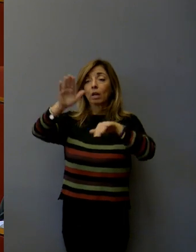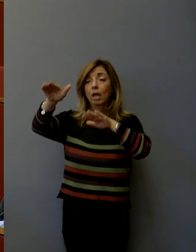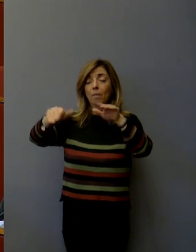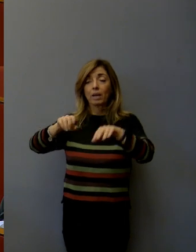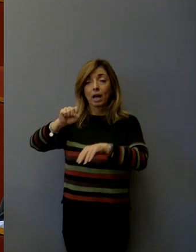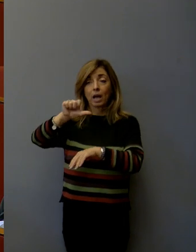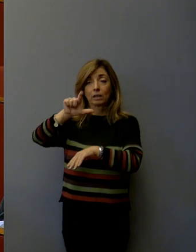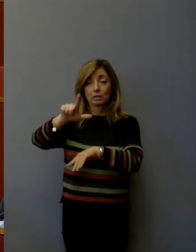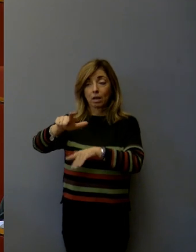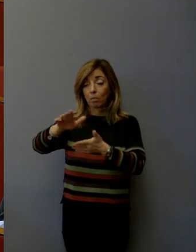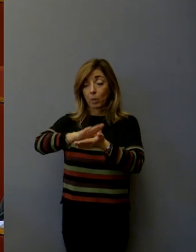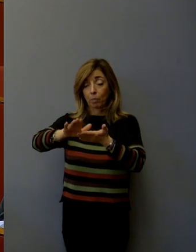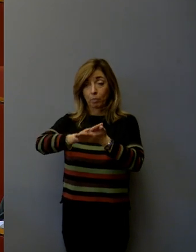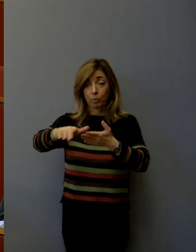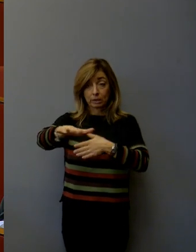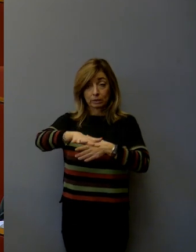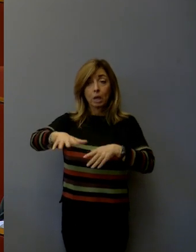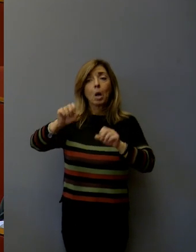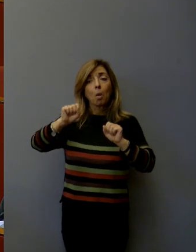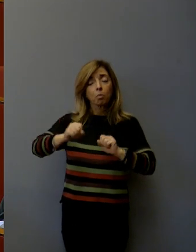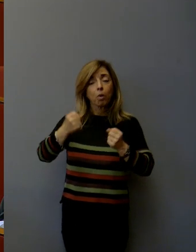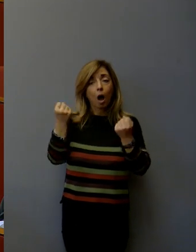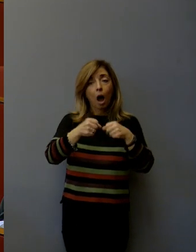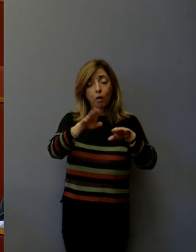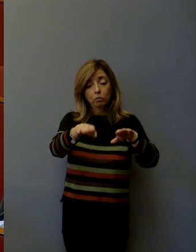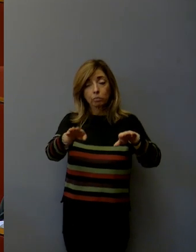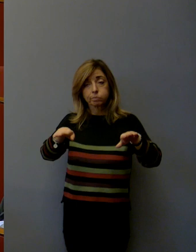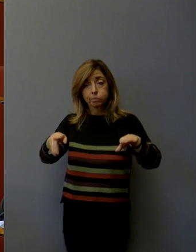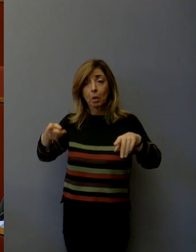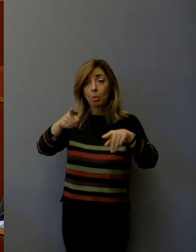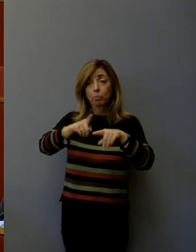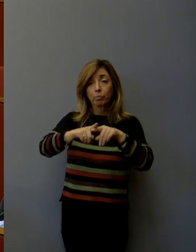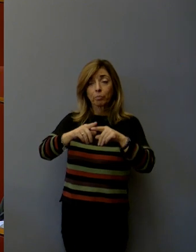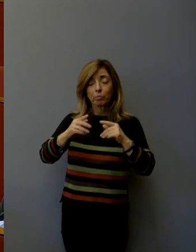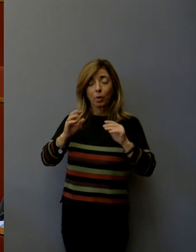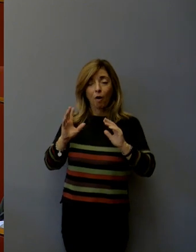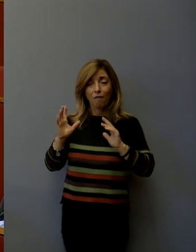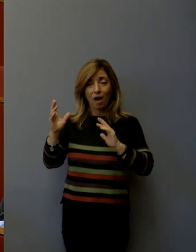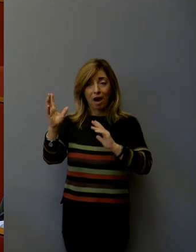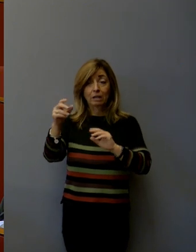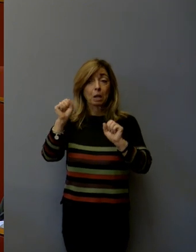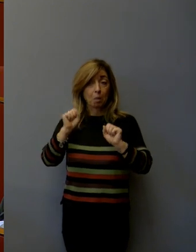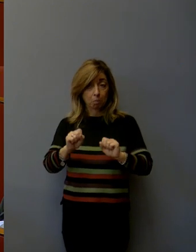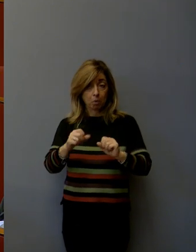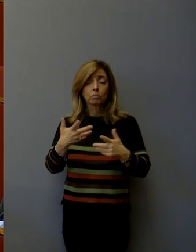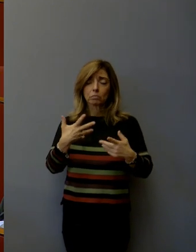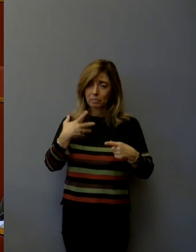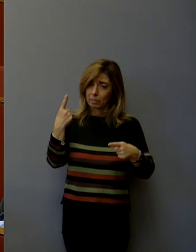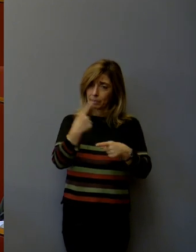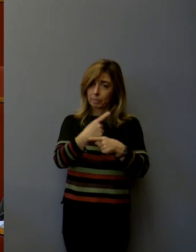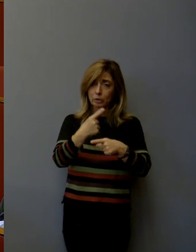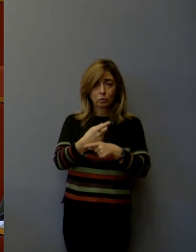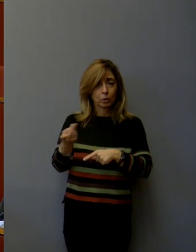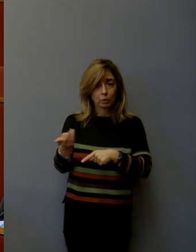lì ci starebbero dei posti auto e un po' di verde cose di cui c'è un gran bisogno dell'uno e dell'altro soprattutto